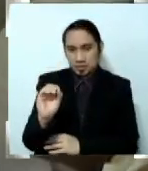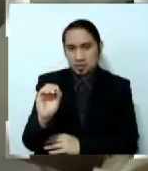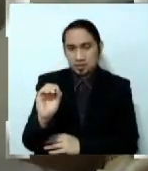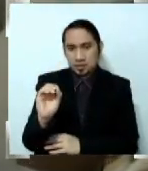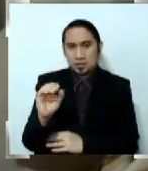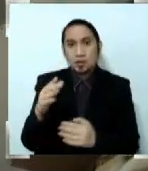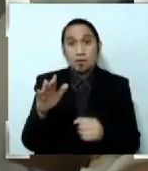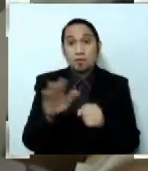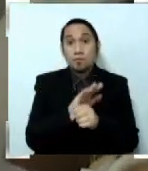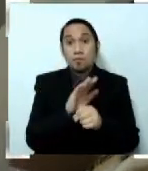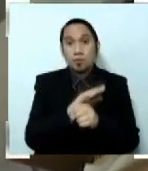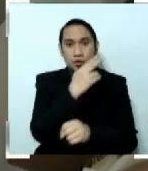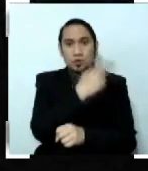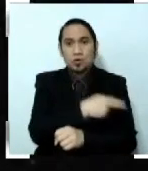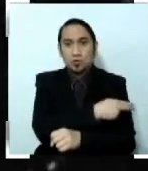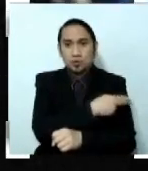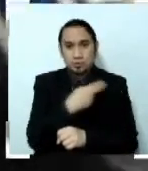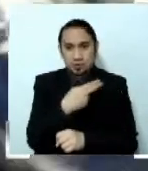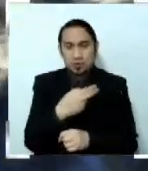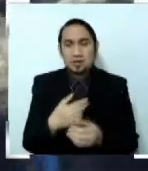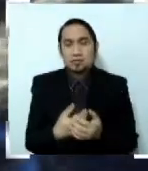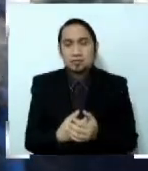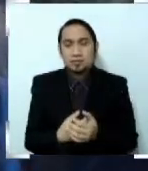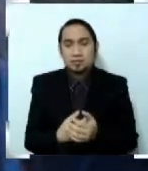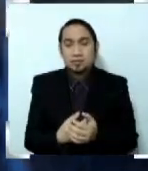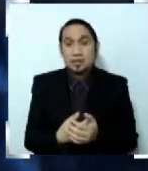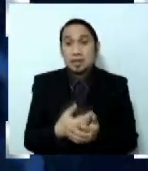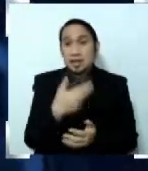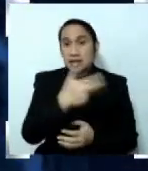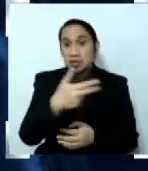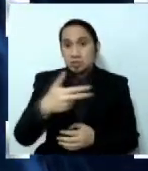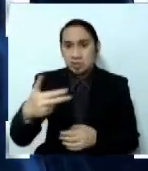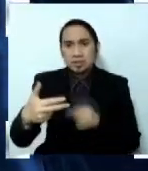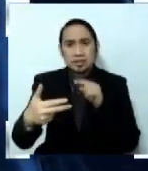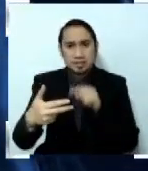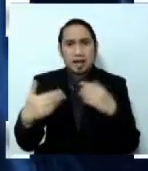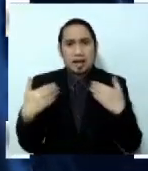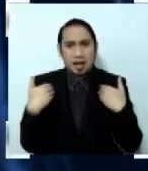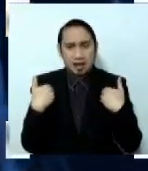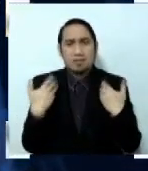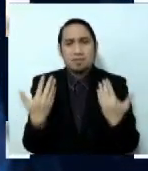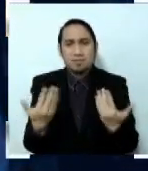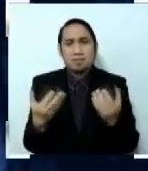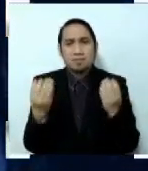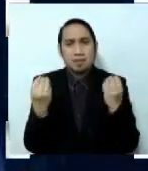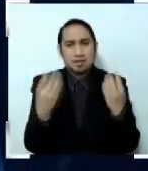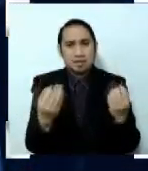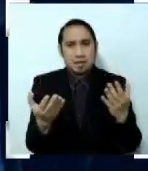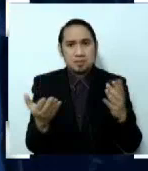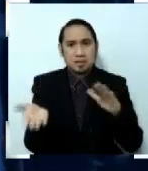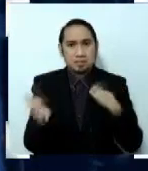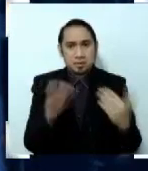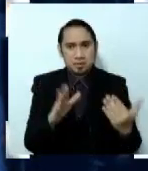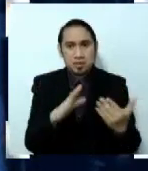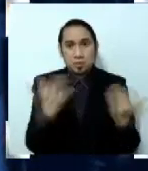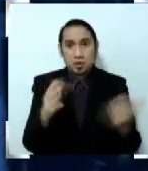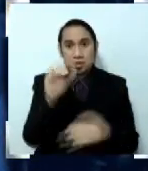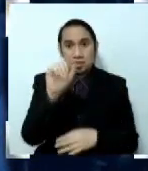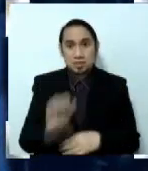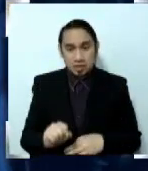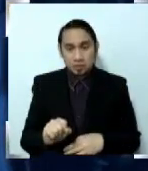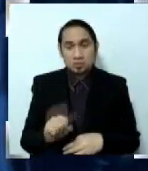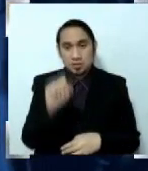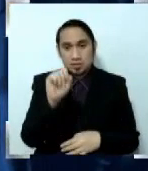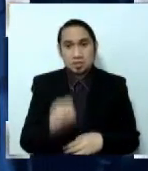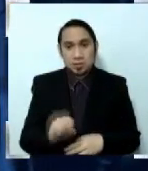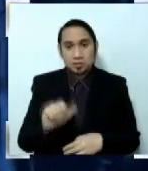nitong Jakarta sa nakaraang linggo. Indonesia may pinakamaraming COVID cases at deaths sa Southeast Asia. Kapitbahay lang nito ang